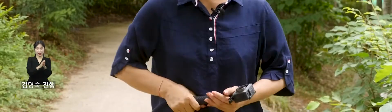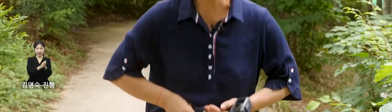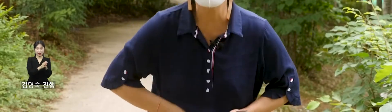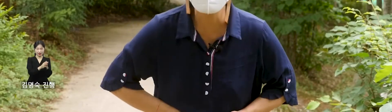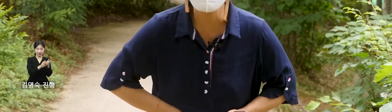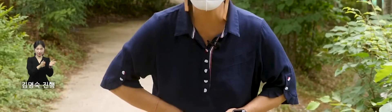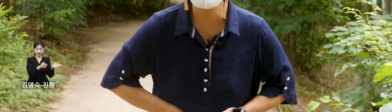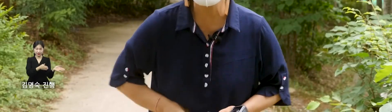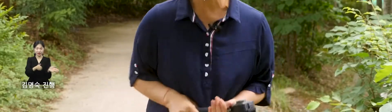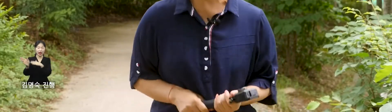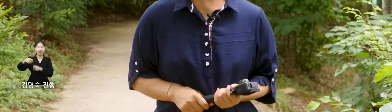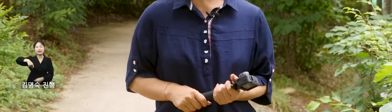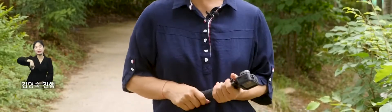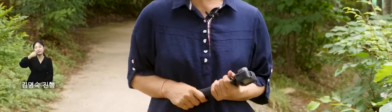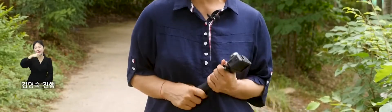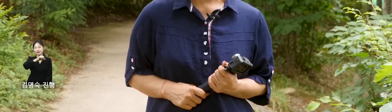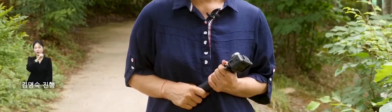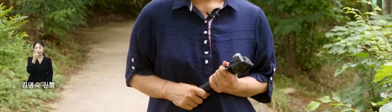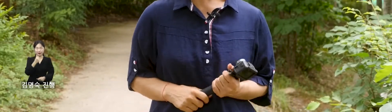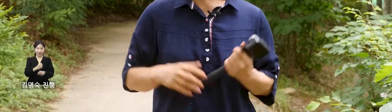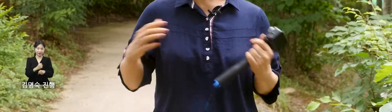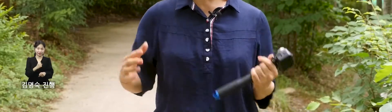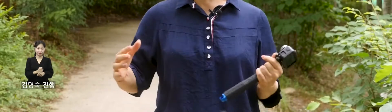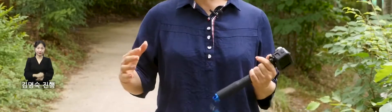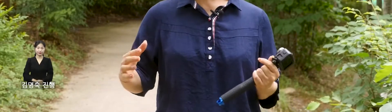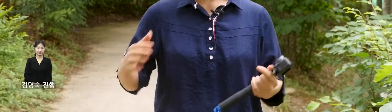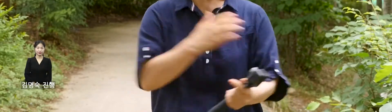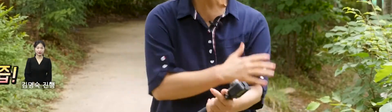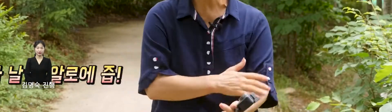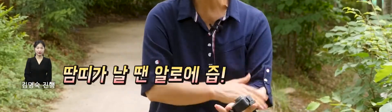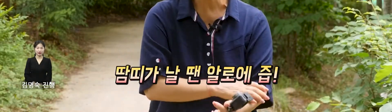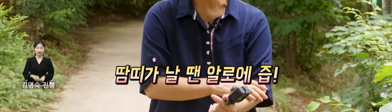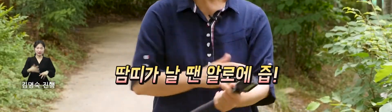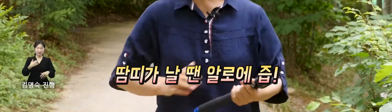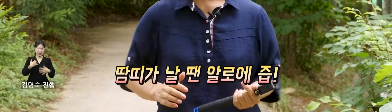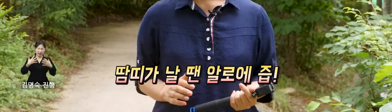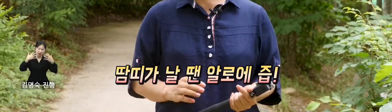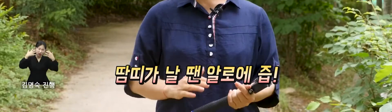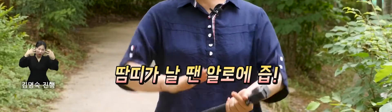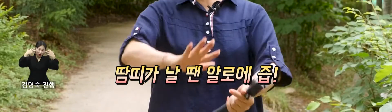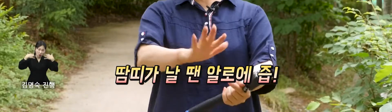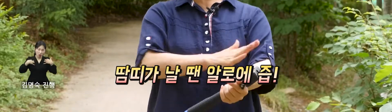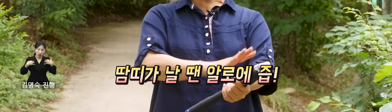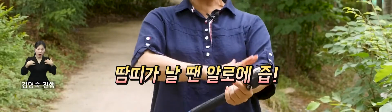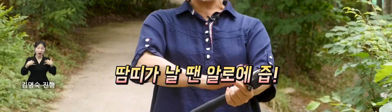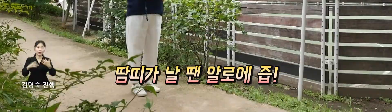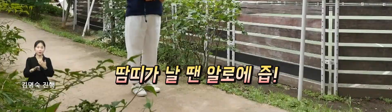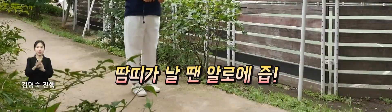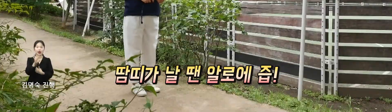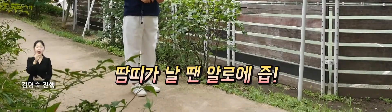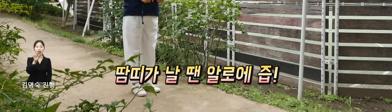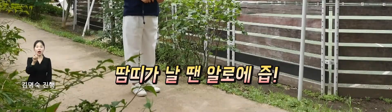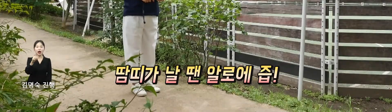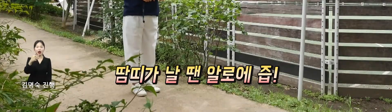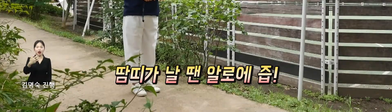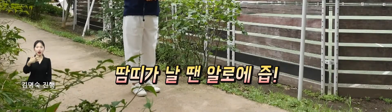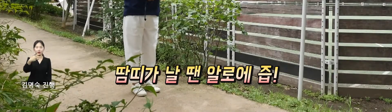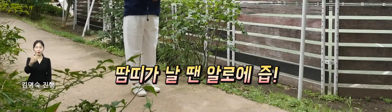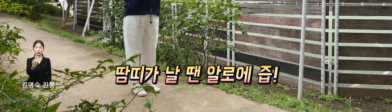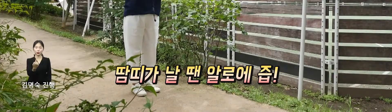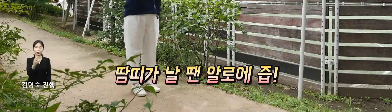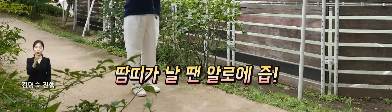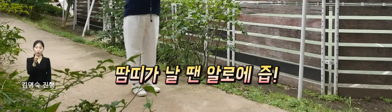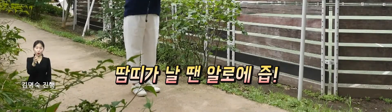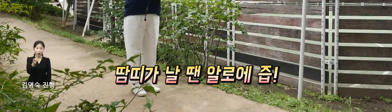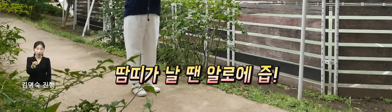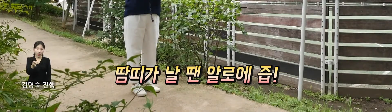수 있는 음식을 제가 소개해드리겠습니다. 우선 자외선, 땀띠가 많이 난다 이럴 때는 알로에 생즙을